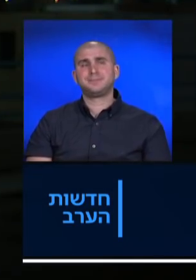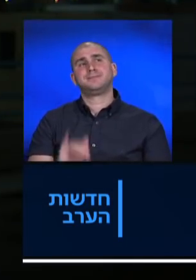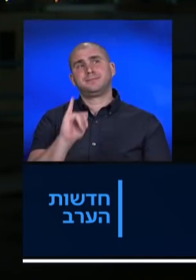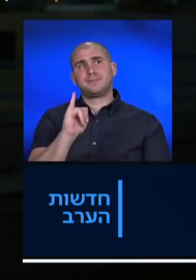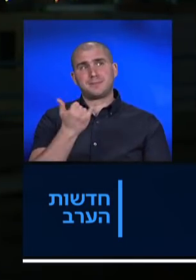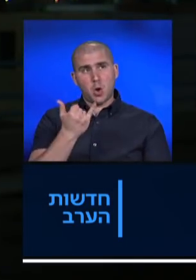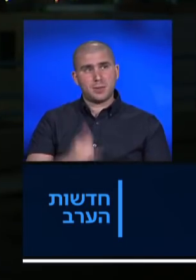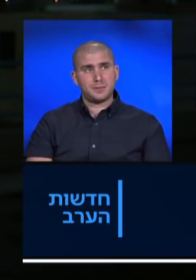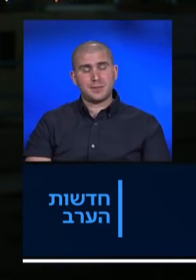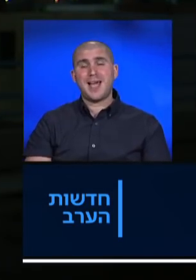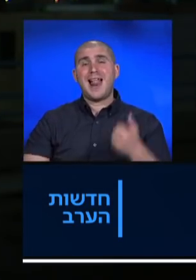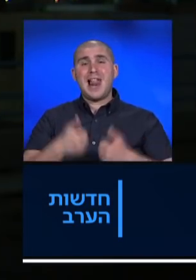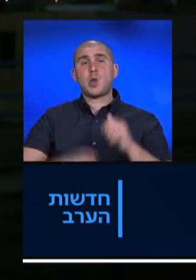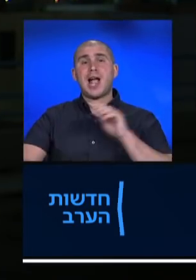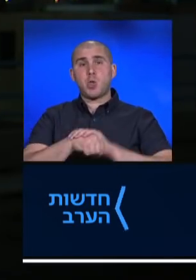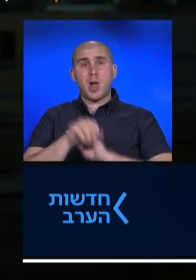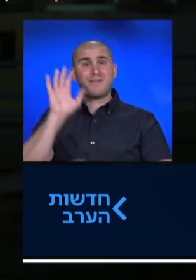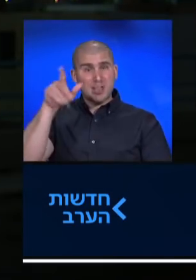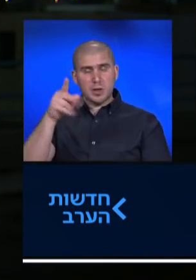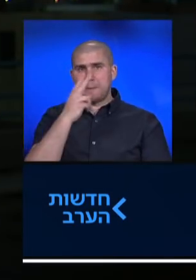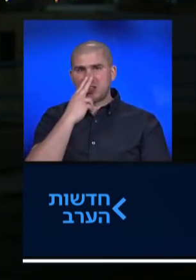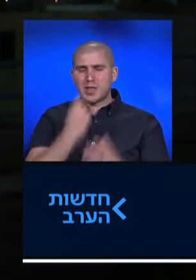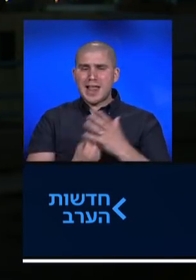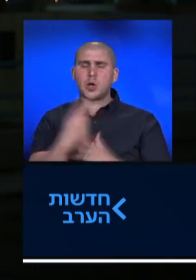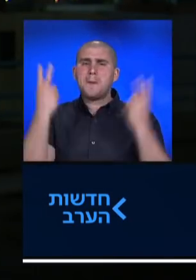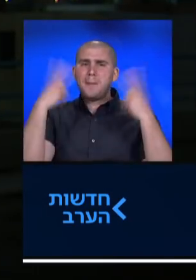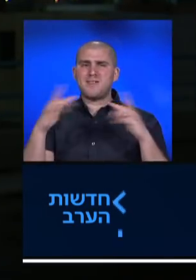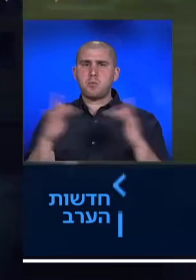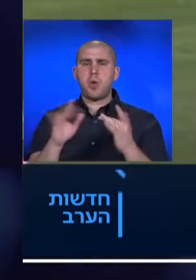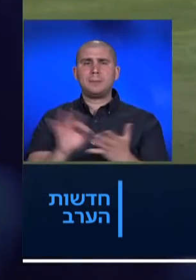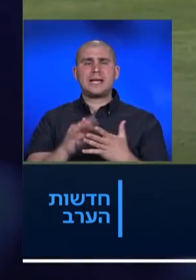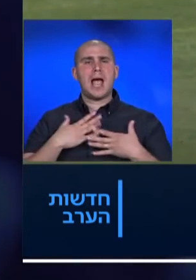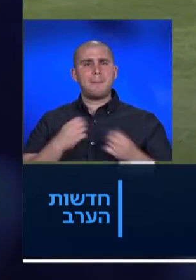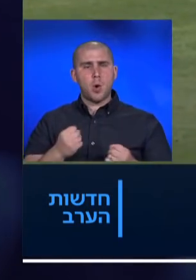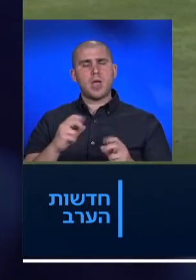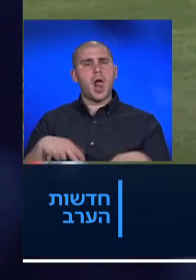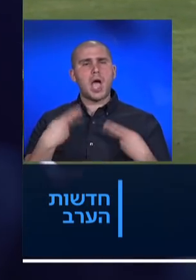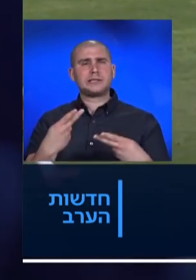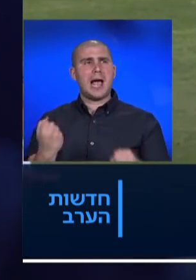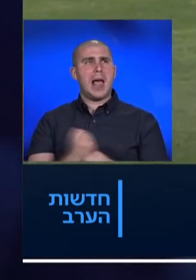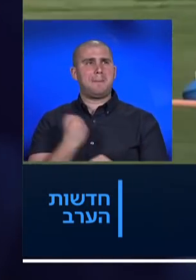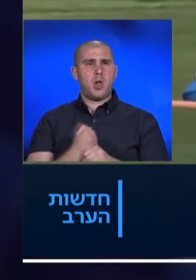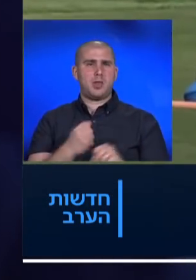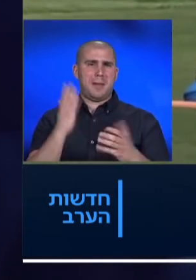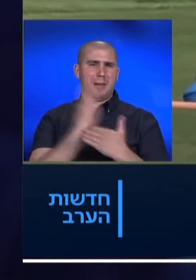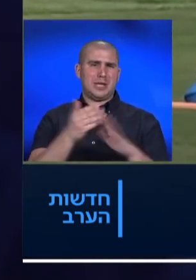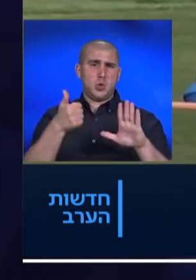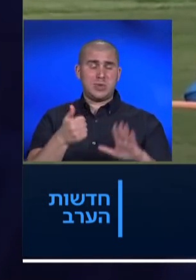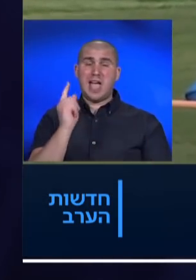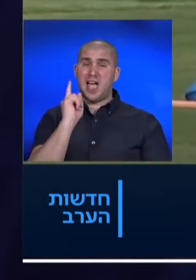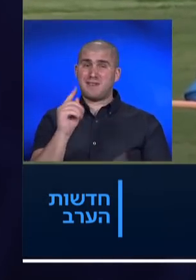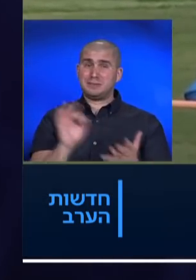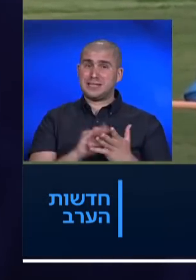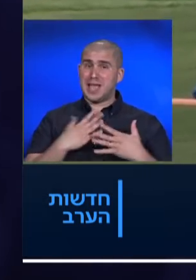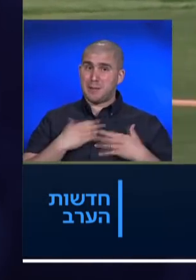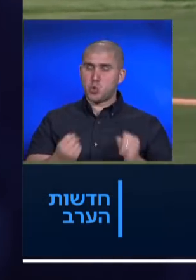ליגות הכדורגל והכדורסל מנסות ליצור מתווה מול משרד הבריאות לחזרה לפעילות באמצע יוני, אבל משרד הבריאות דורש